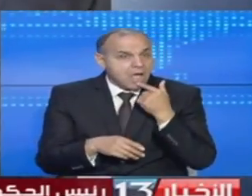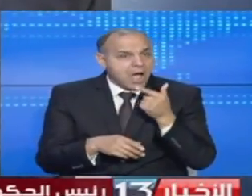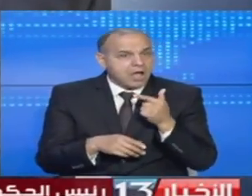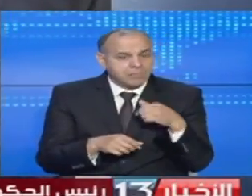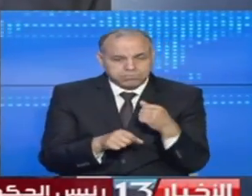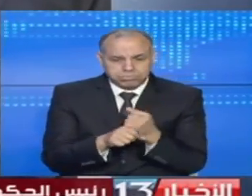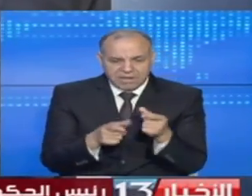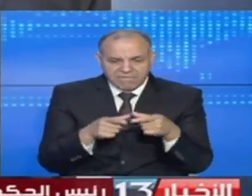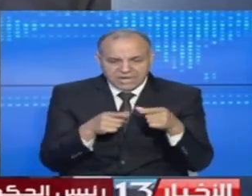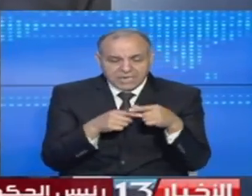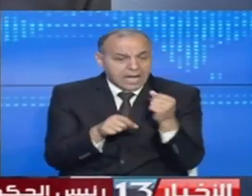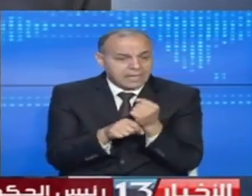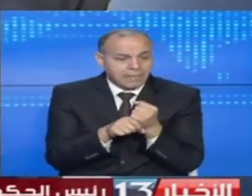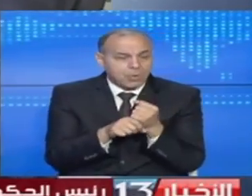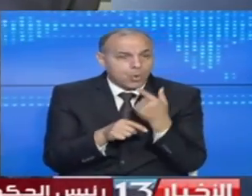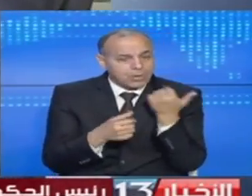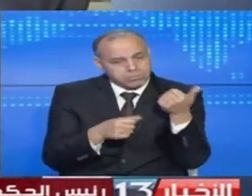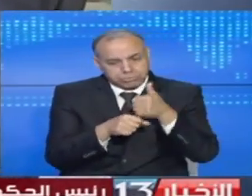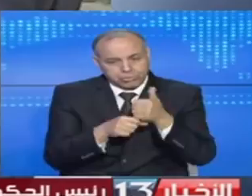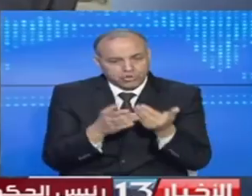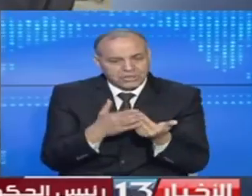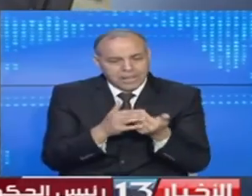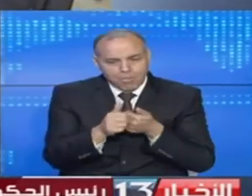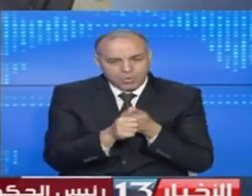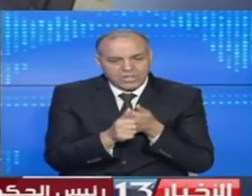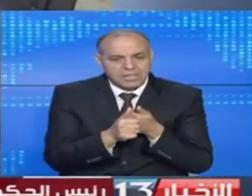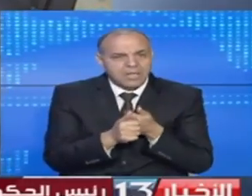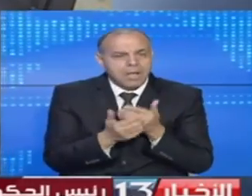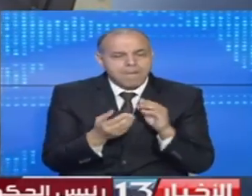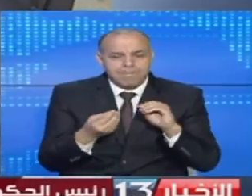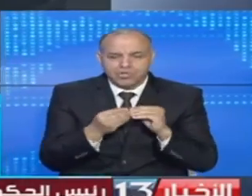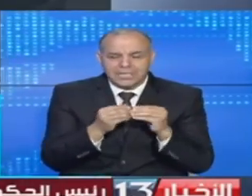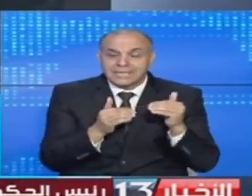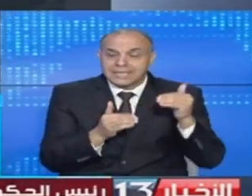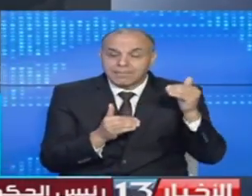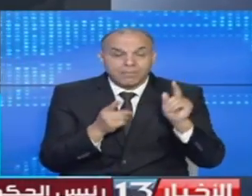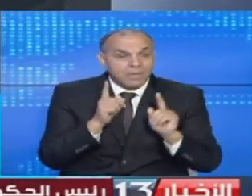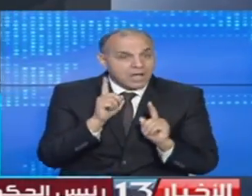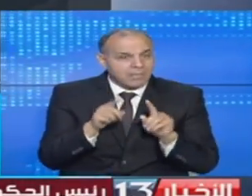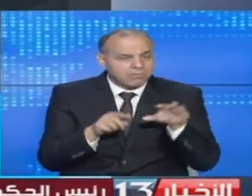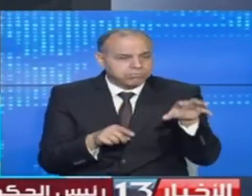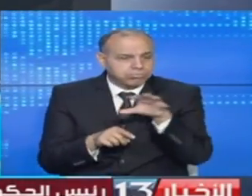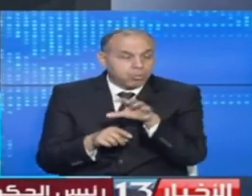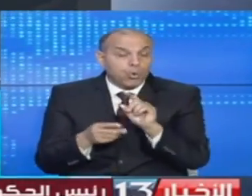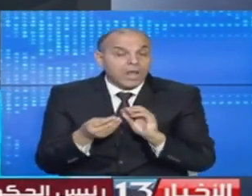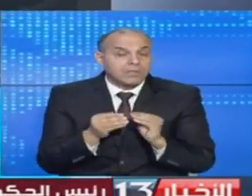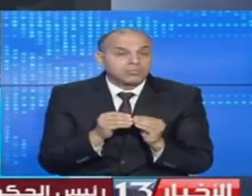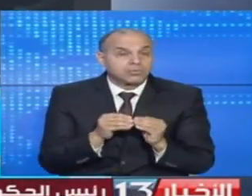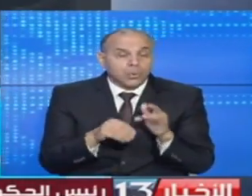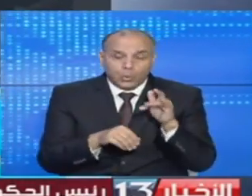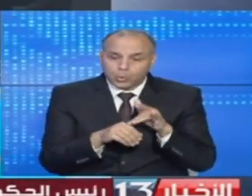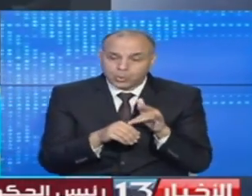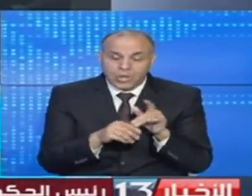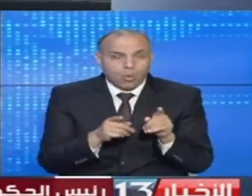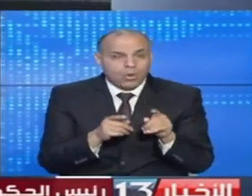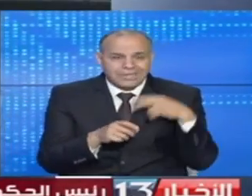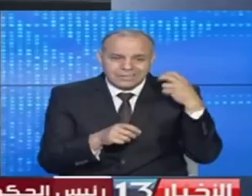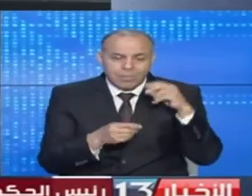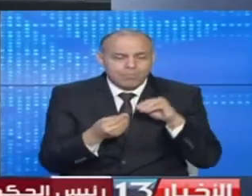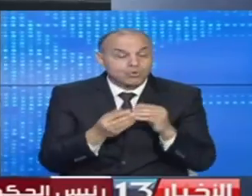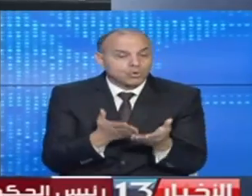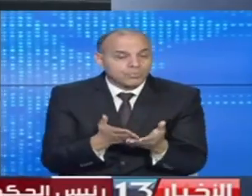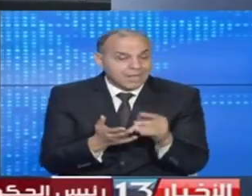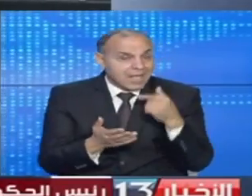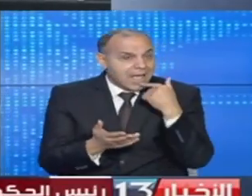يعمل فريق عمل تم احداثه لمتابعه مشاكل التنميه بالمناطق التي لم يمر منها قطار التنميه